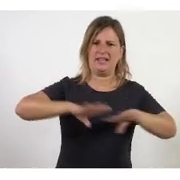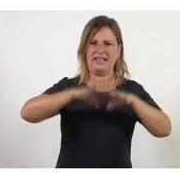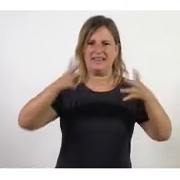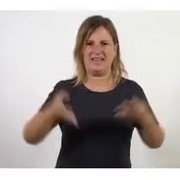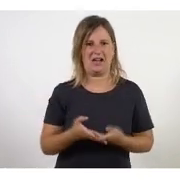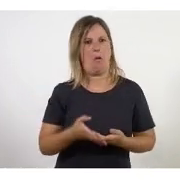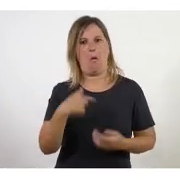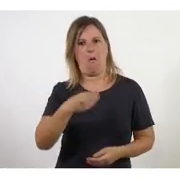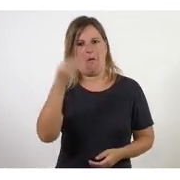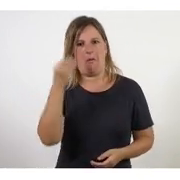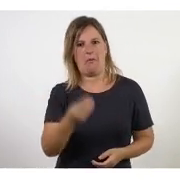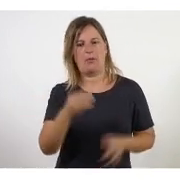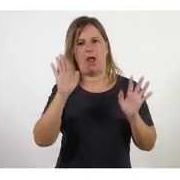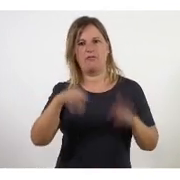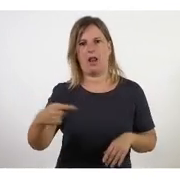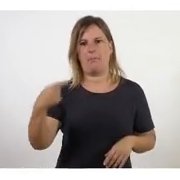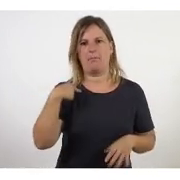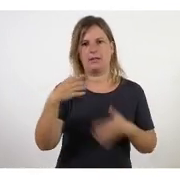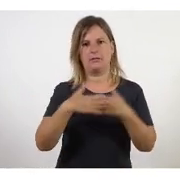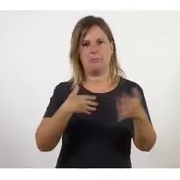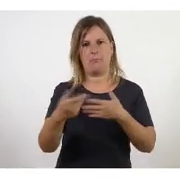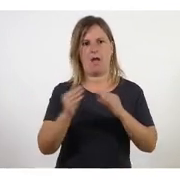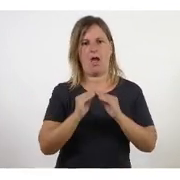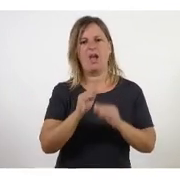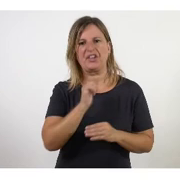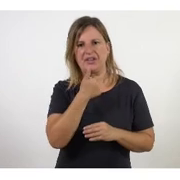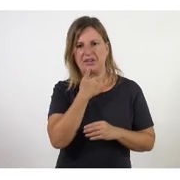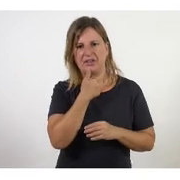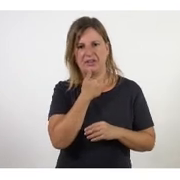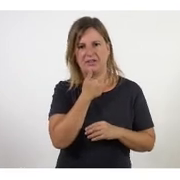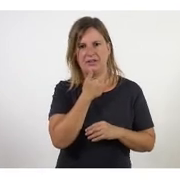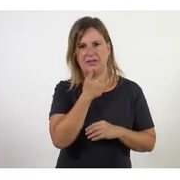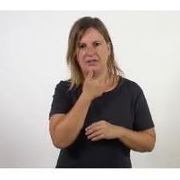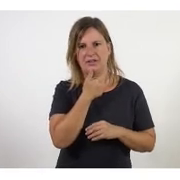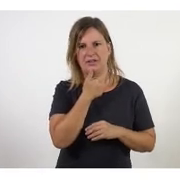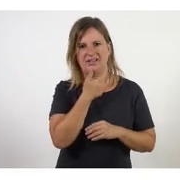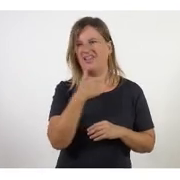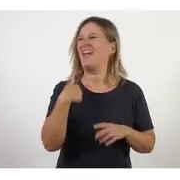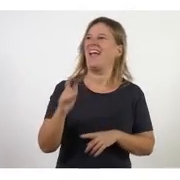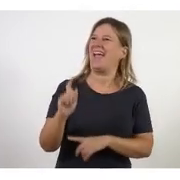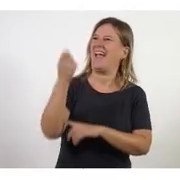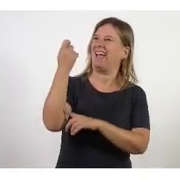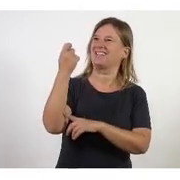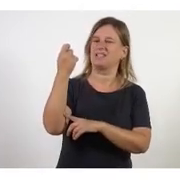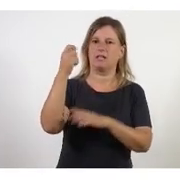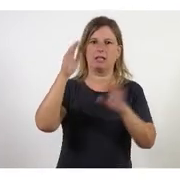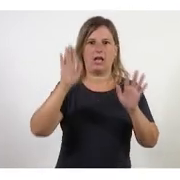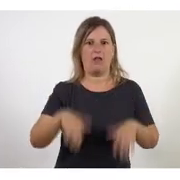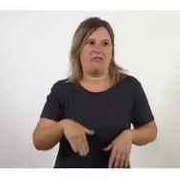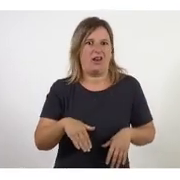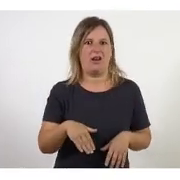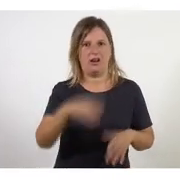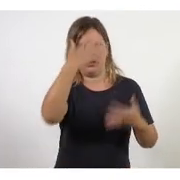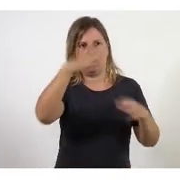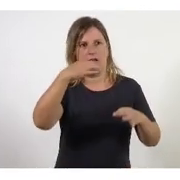passa? Que al final es perd l'autoria. De qui és aquest vídeo? Qui l'ha fet? Una cosa pitjor que triomfar a les xarxes i al final no donar un crèdit del que has